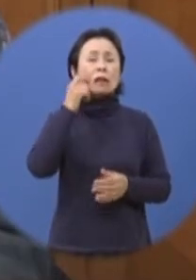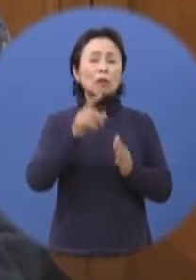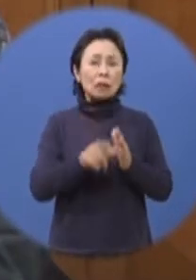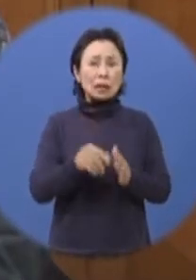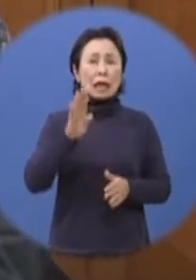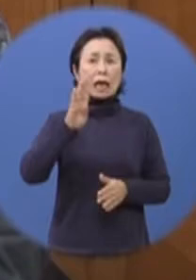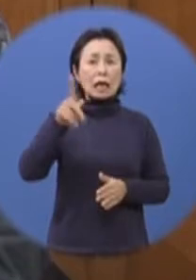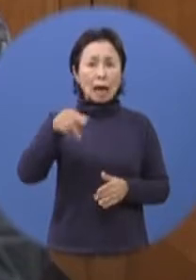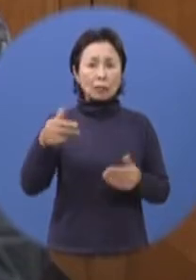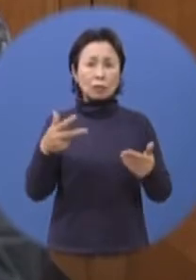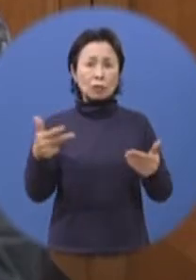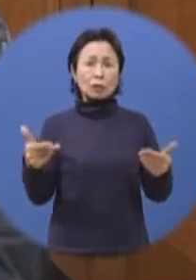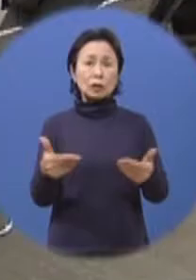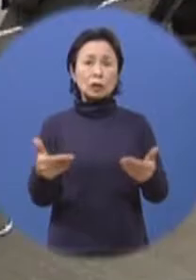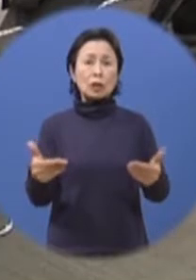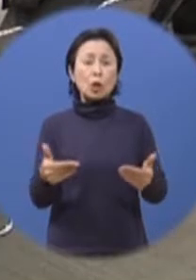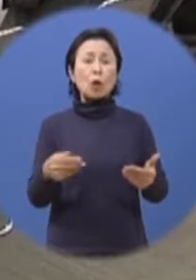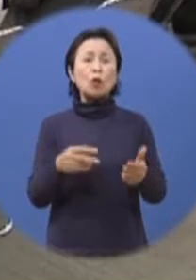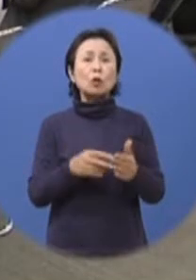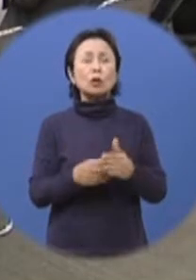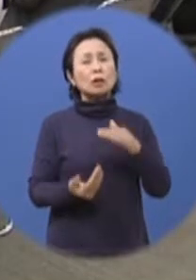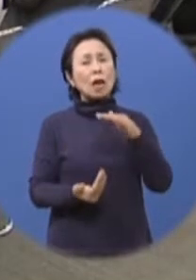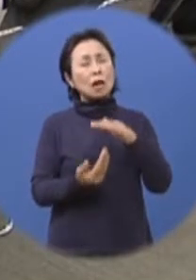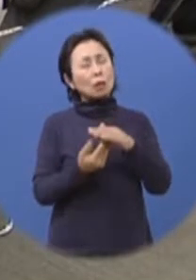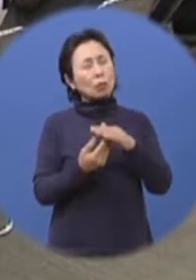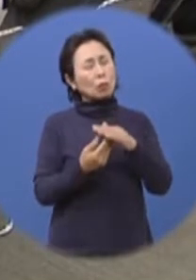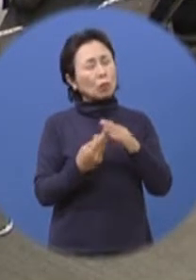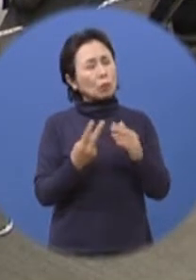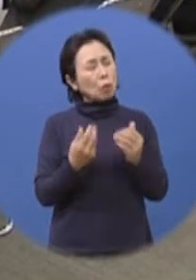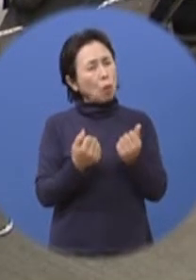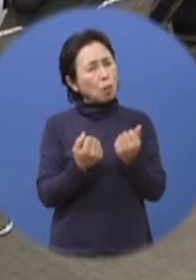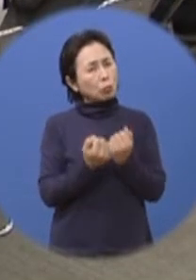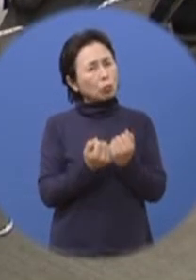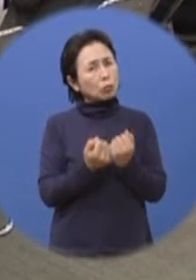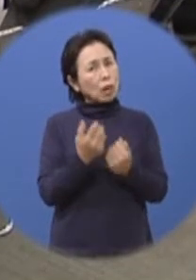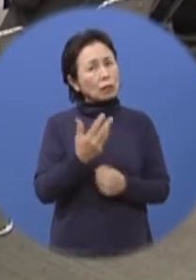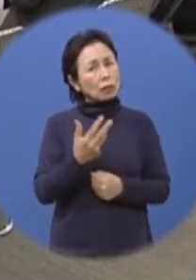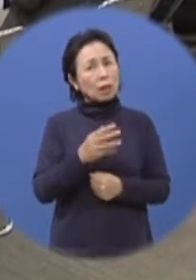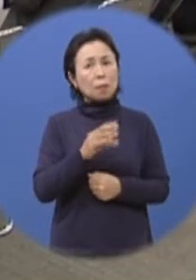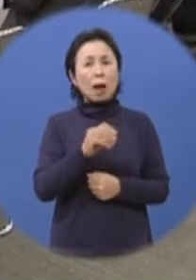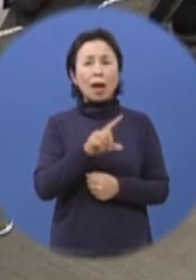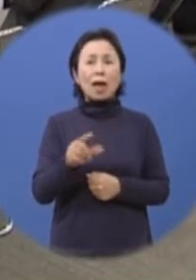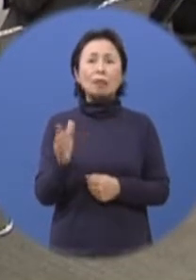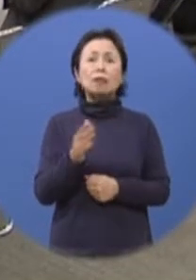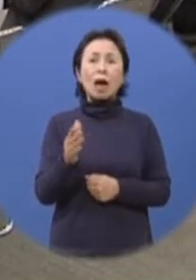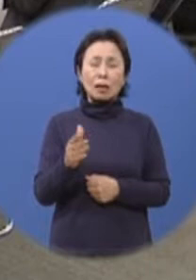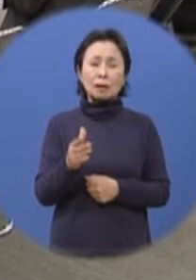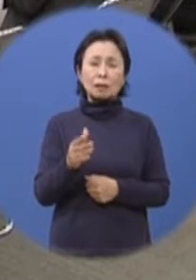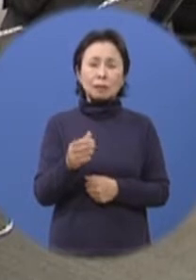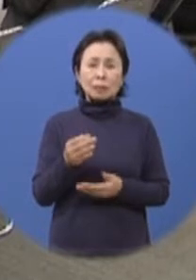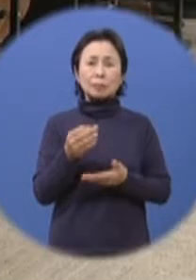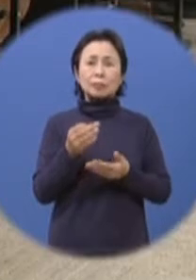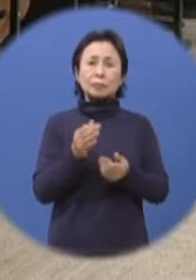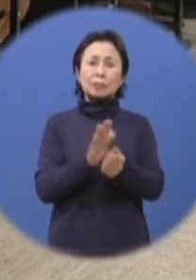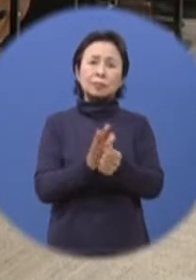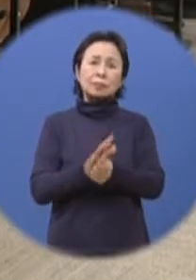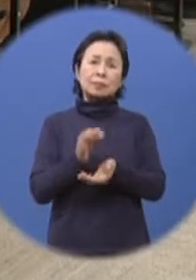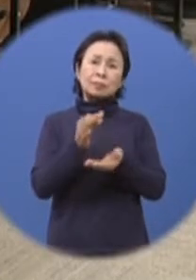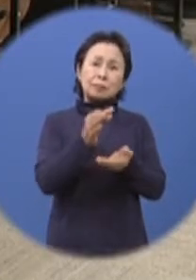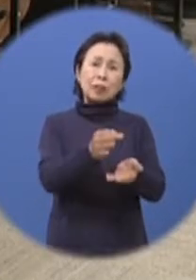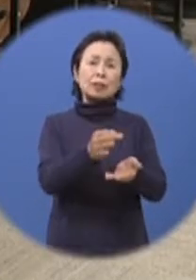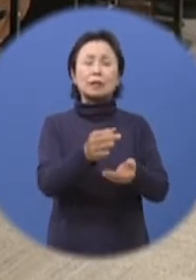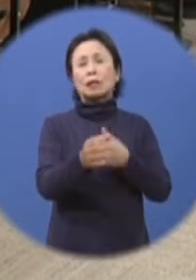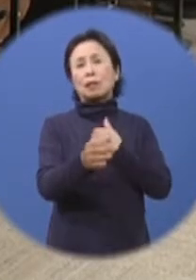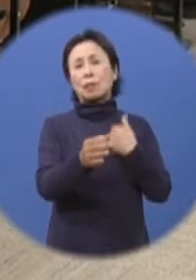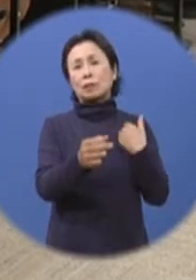けど最高2億8千万円かなぐらいのあの低利融資制度を設けてあるそうです例えば